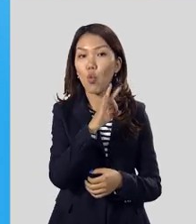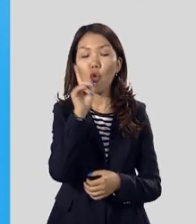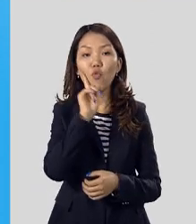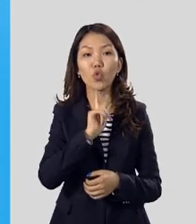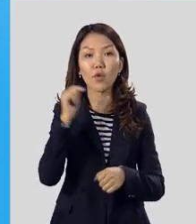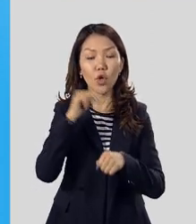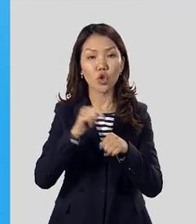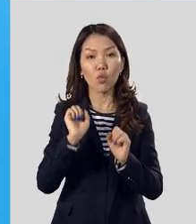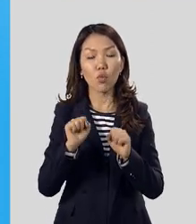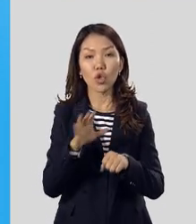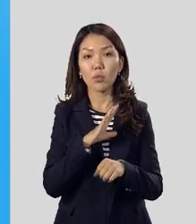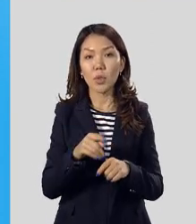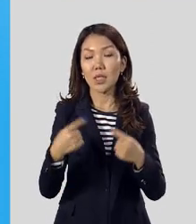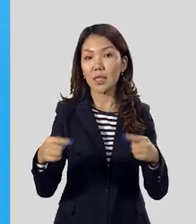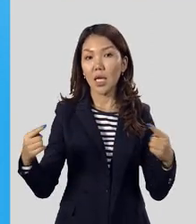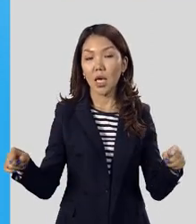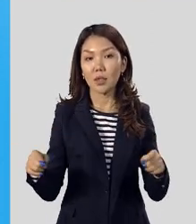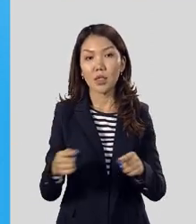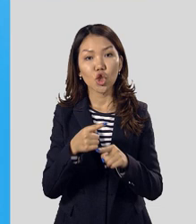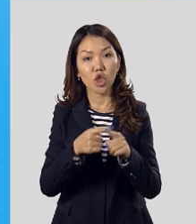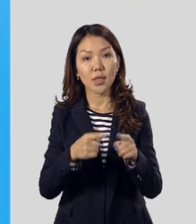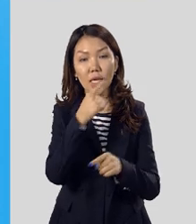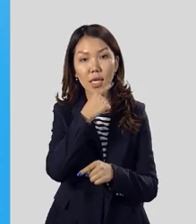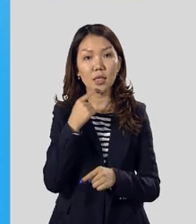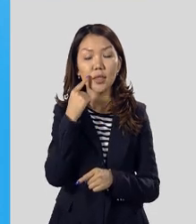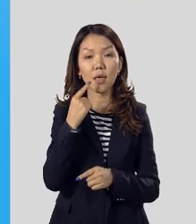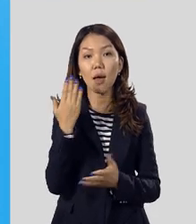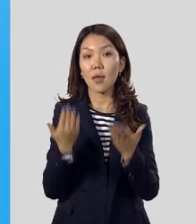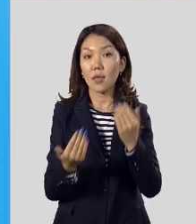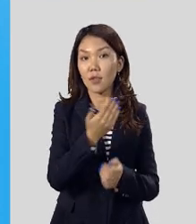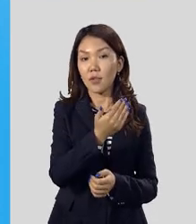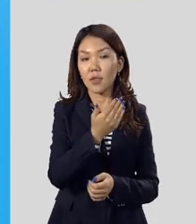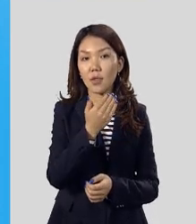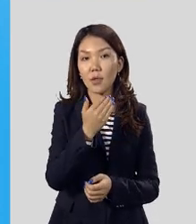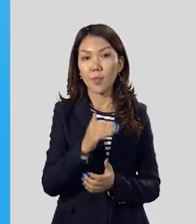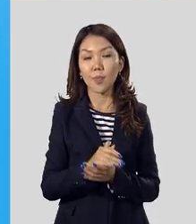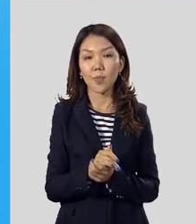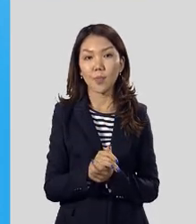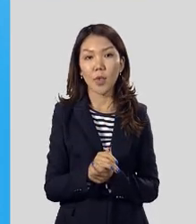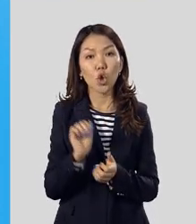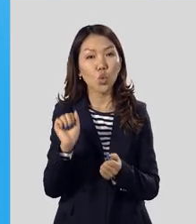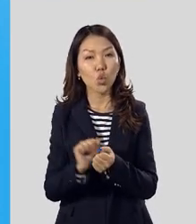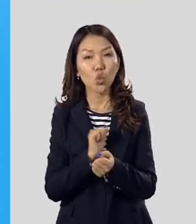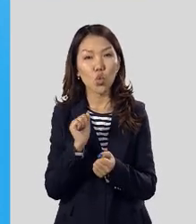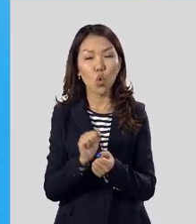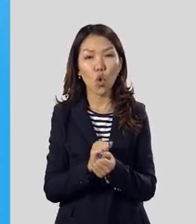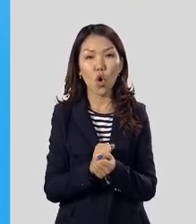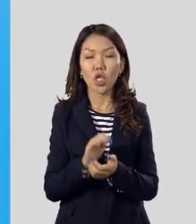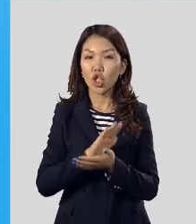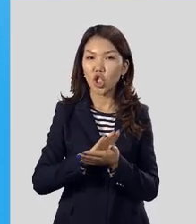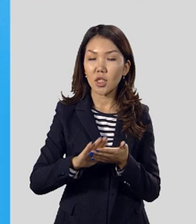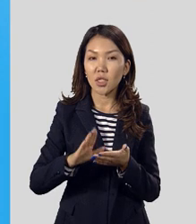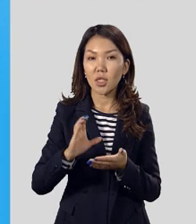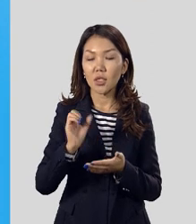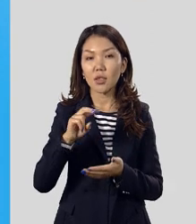быть вызвано с различных областей языка. Если вытереть язык сухой чистой салфеткой,